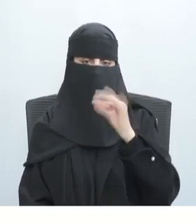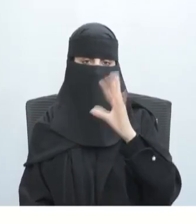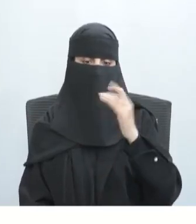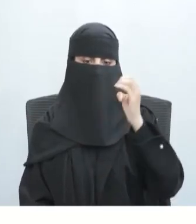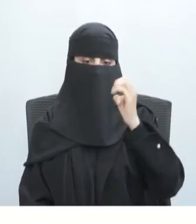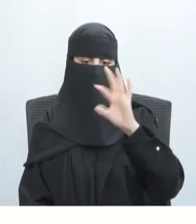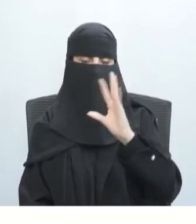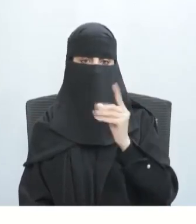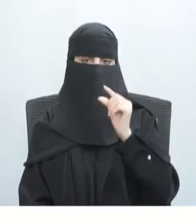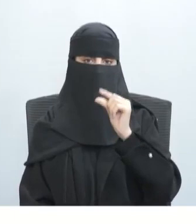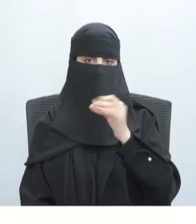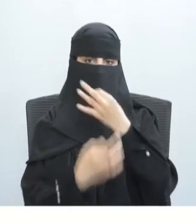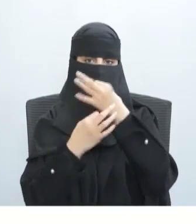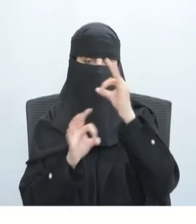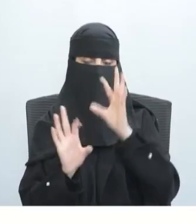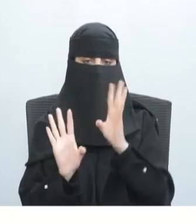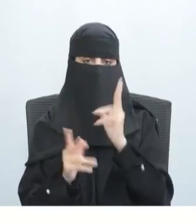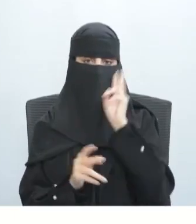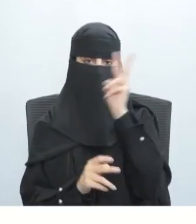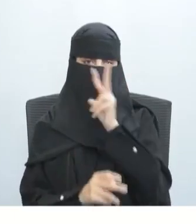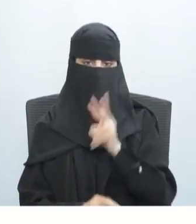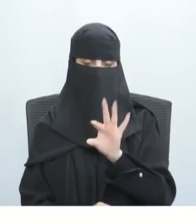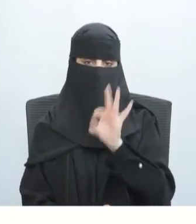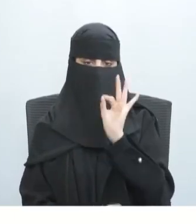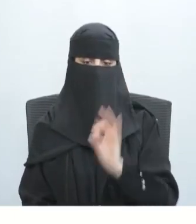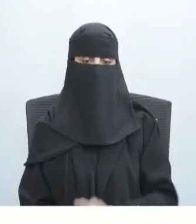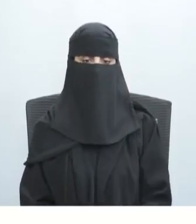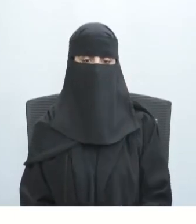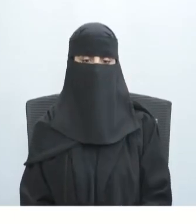المعدل العائد او معدل